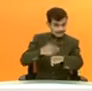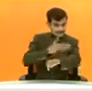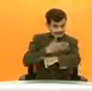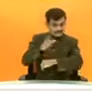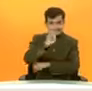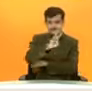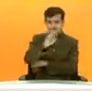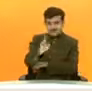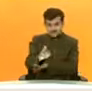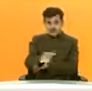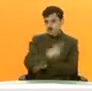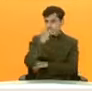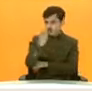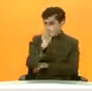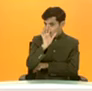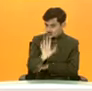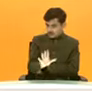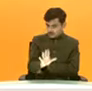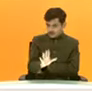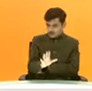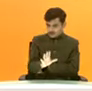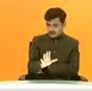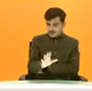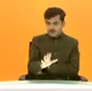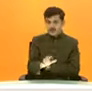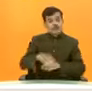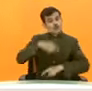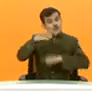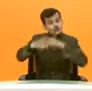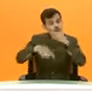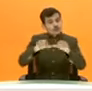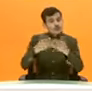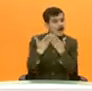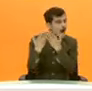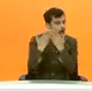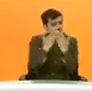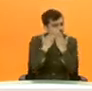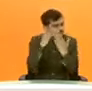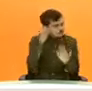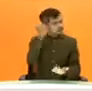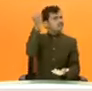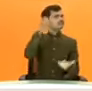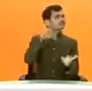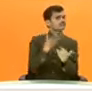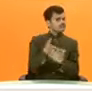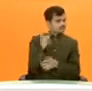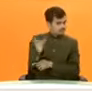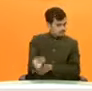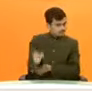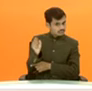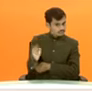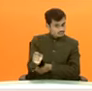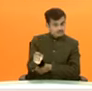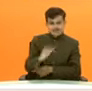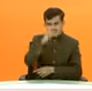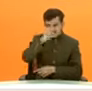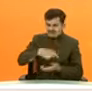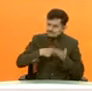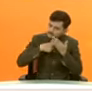आधुनिक जरूरतों के मुताबिक फॉरवर्ड लुकिंग एजुकेशन का विचार लेकर आए थे। देश की निस्वार्थ